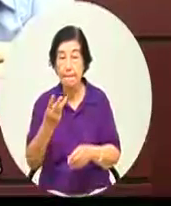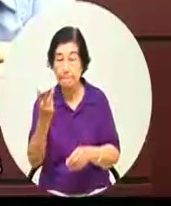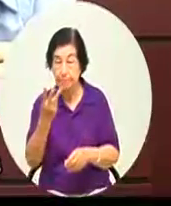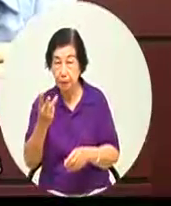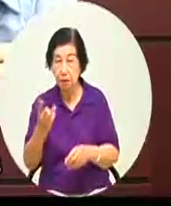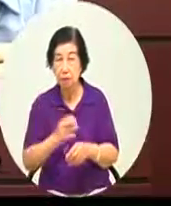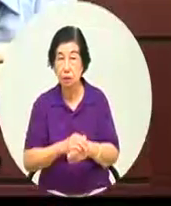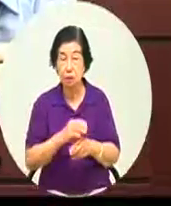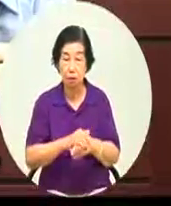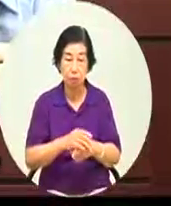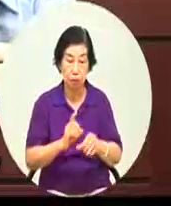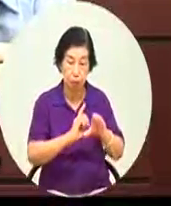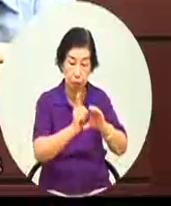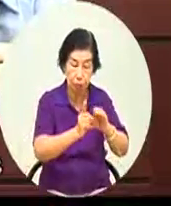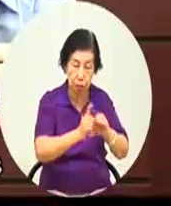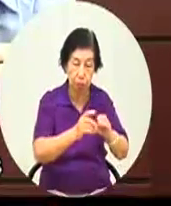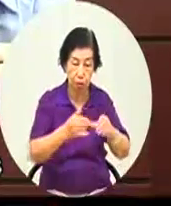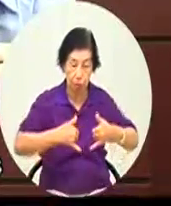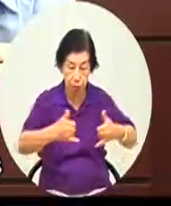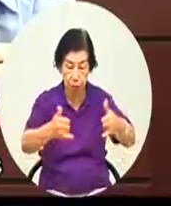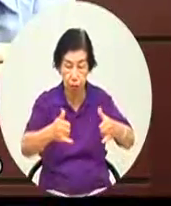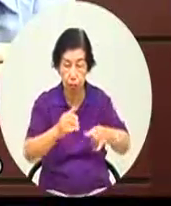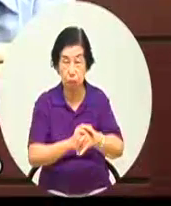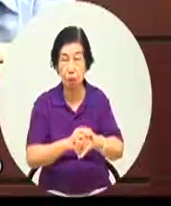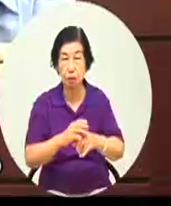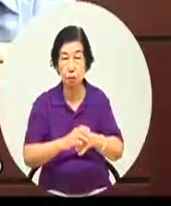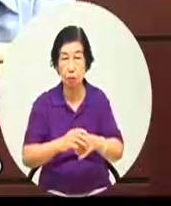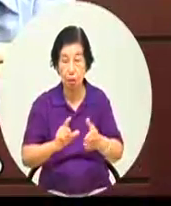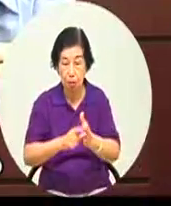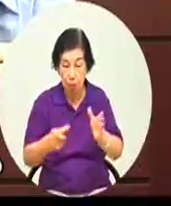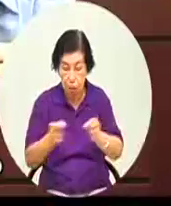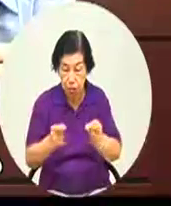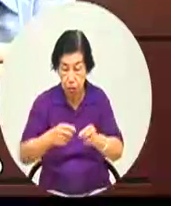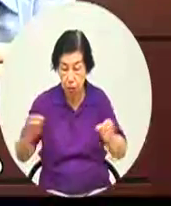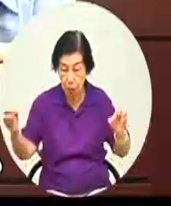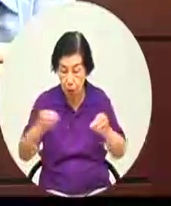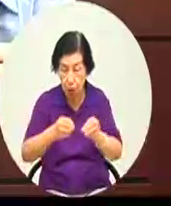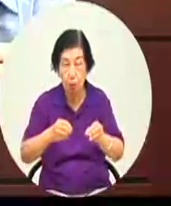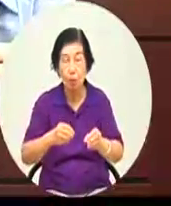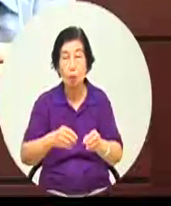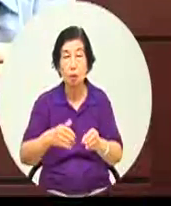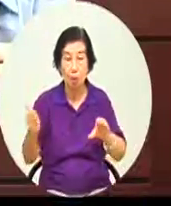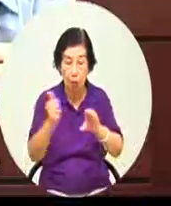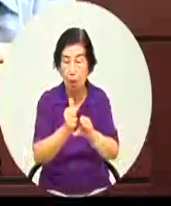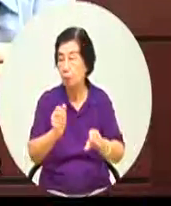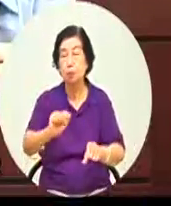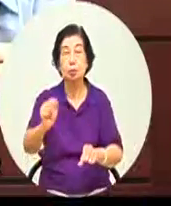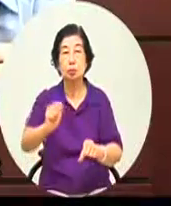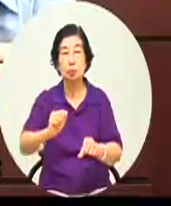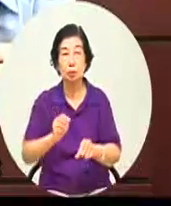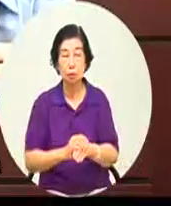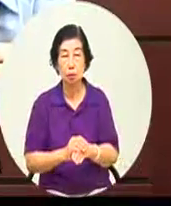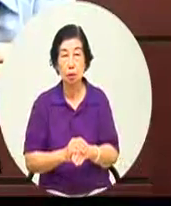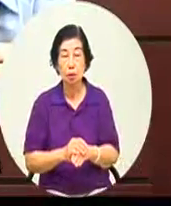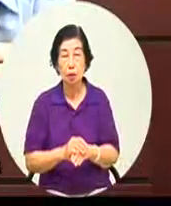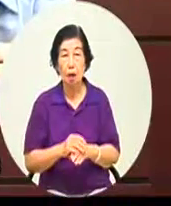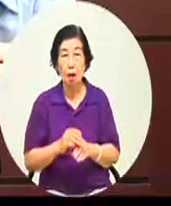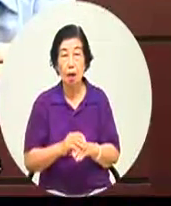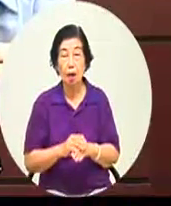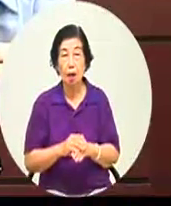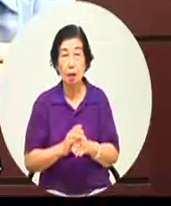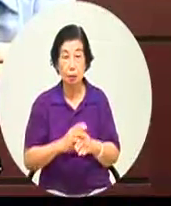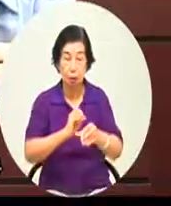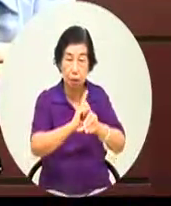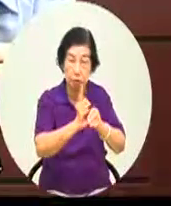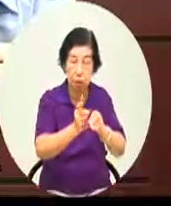揽客。第四个，它必须要透过轿车平台，也就是说，这个轿车平台会避免刚才议员所